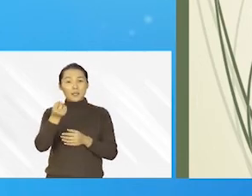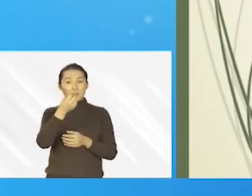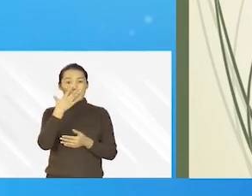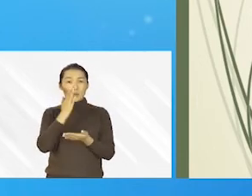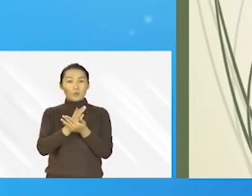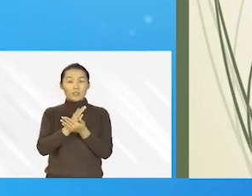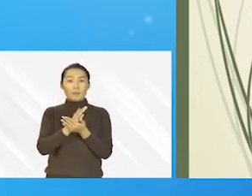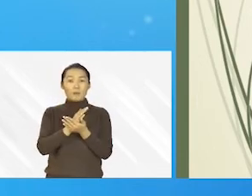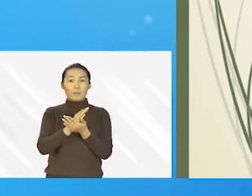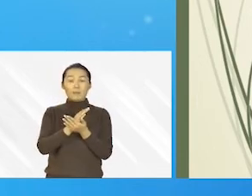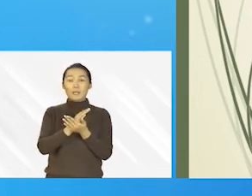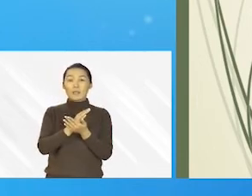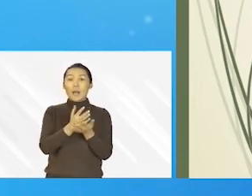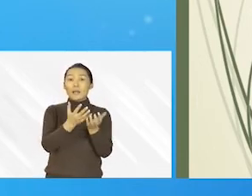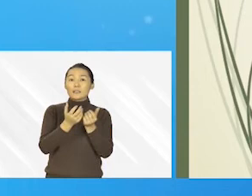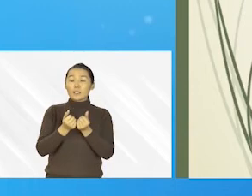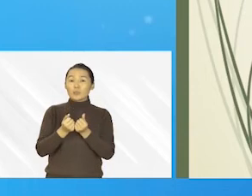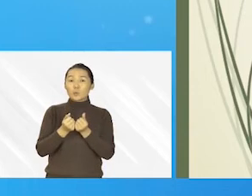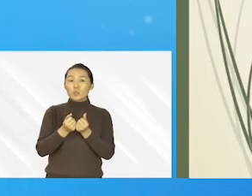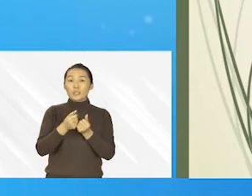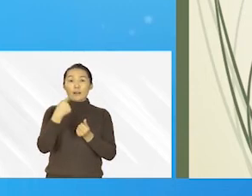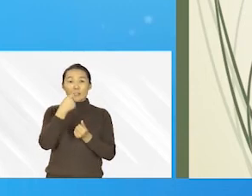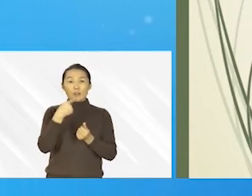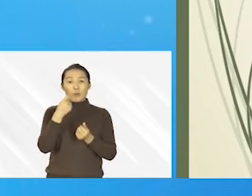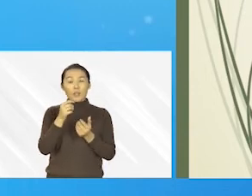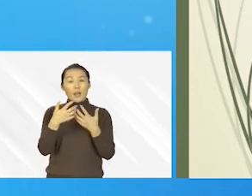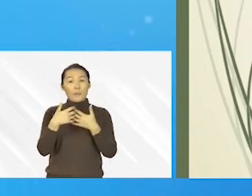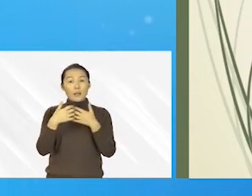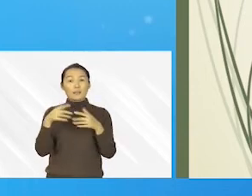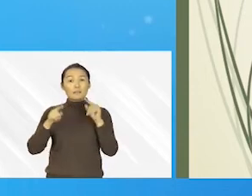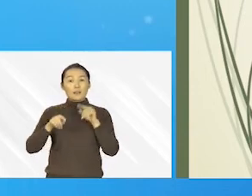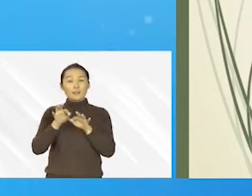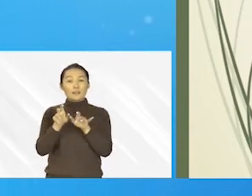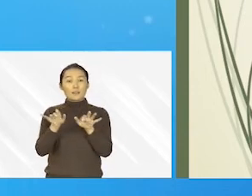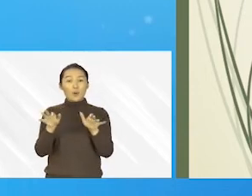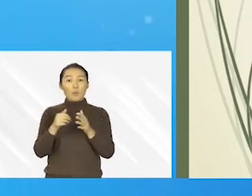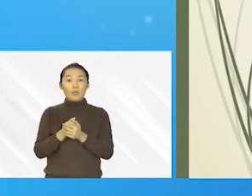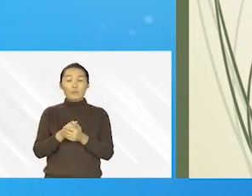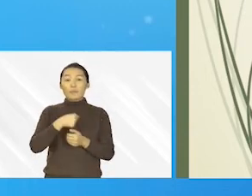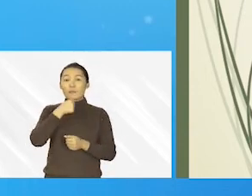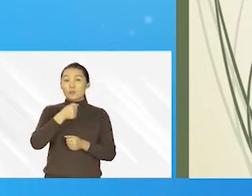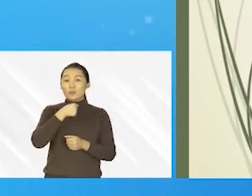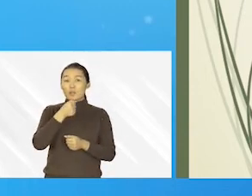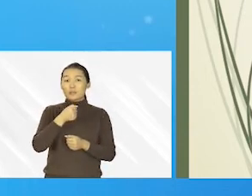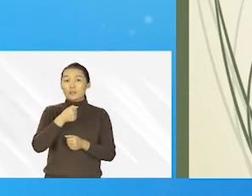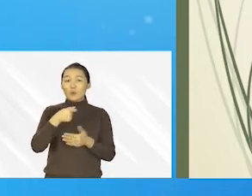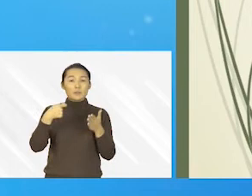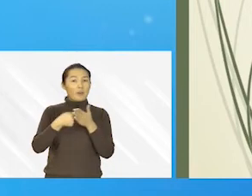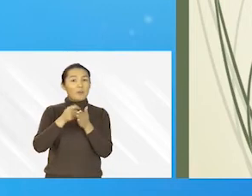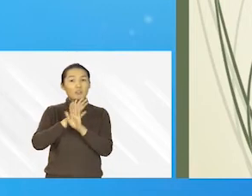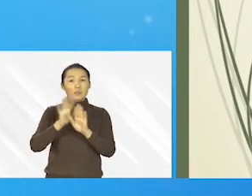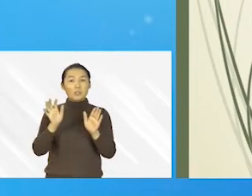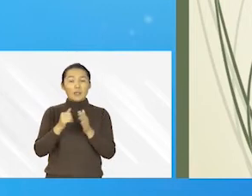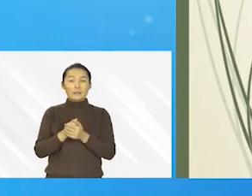имеет сосущий ротовой аппарат. Иногда у насекомых некоторых видов взрослая особь вообще не питается,